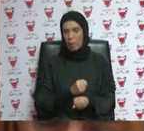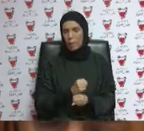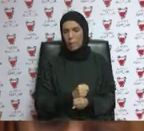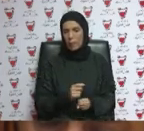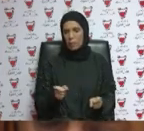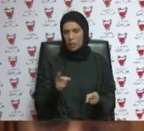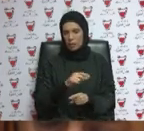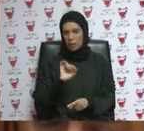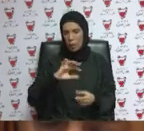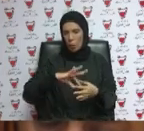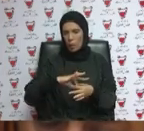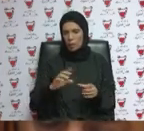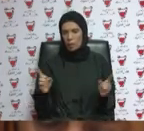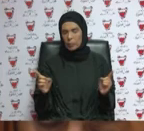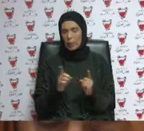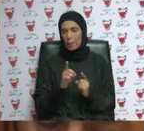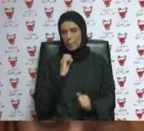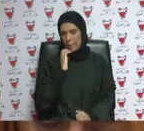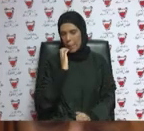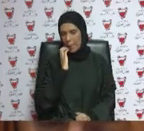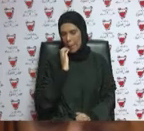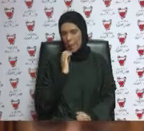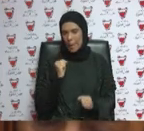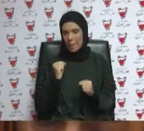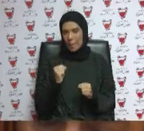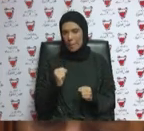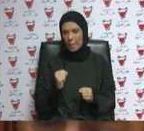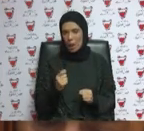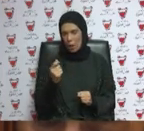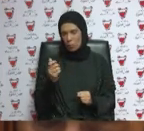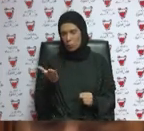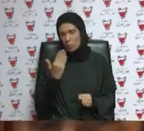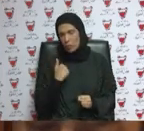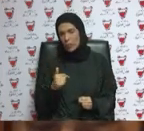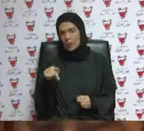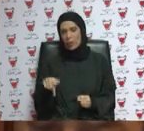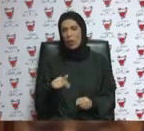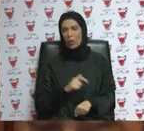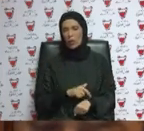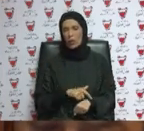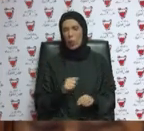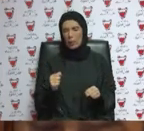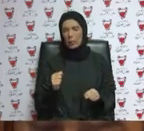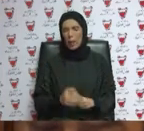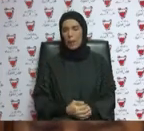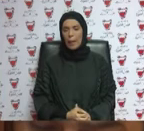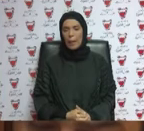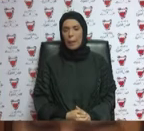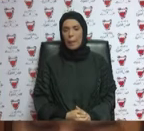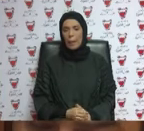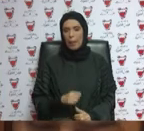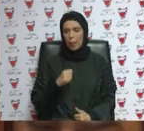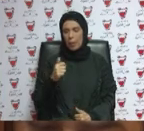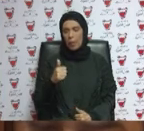بدلا من المؤسسات الصغيرة التي يصعب عليها توفير السيولة في هذا الوقت الراهن، بدفع